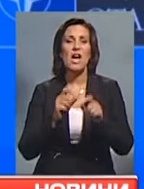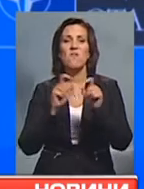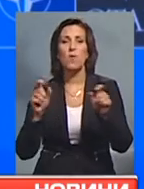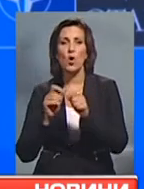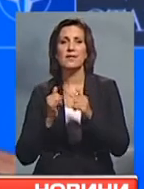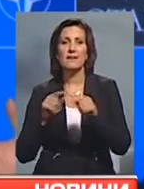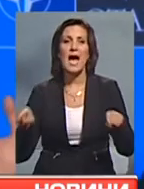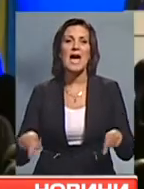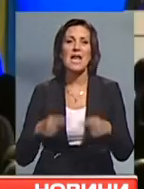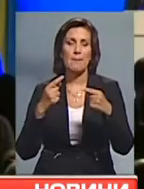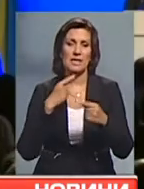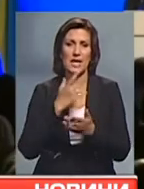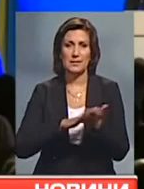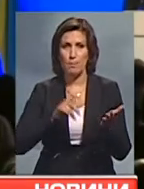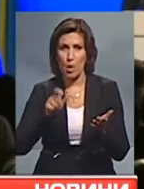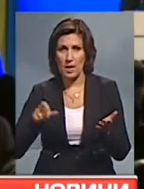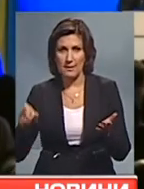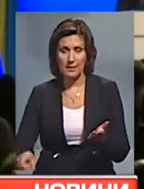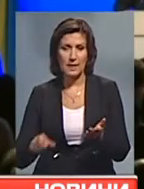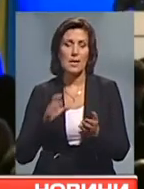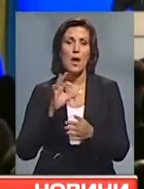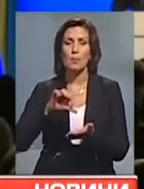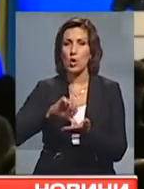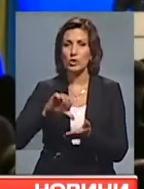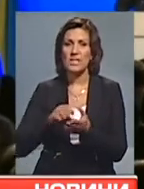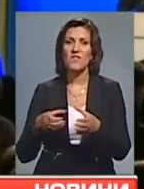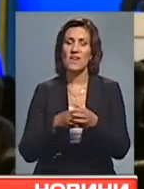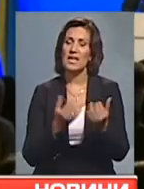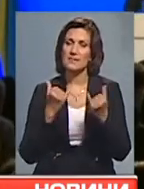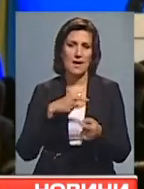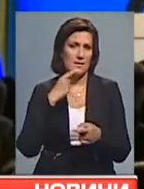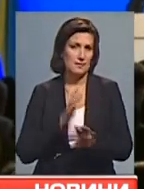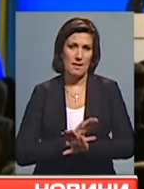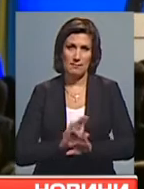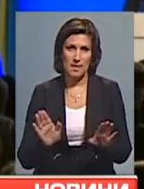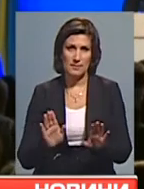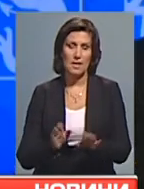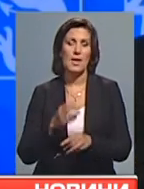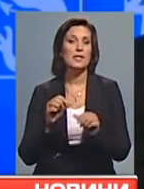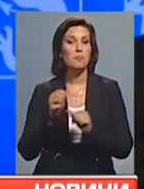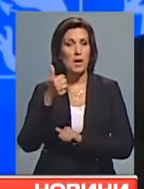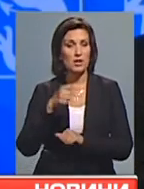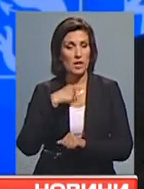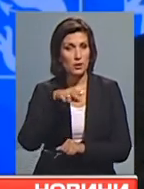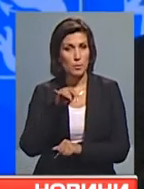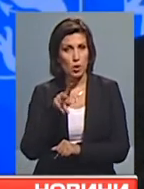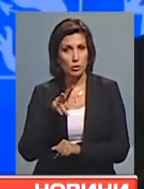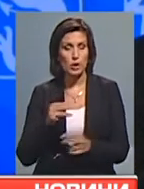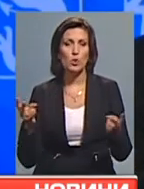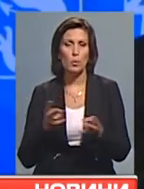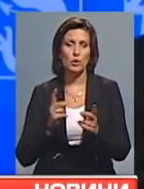для реабілітації поранених в АТО однак про членство в альянці зараз не йдеться спершу каже Петро Порошенко